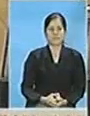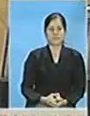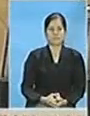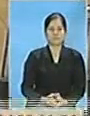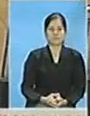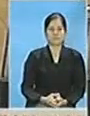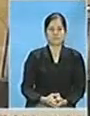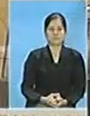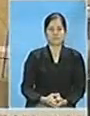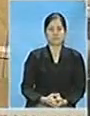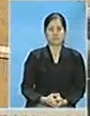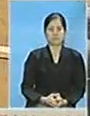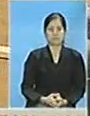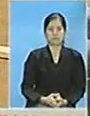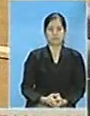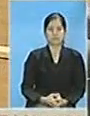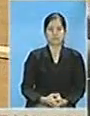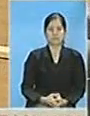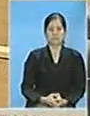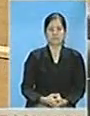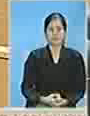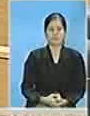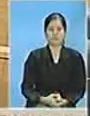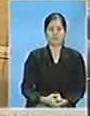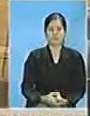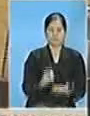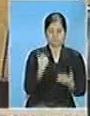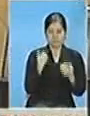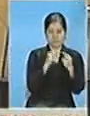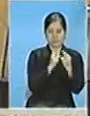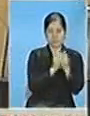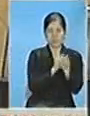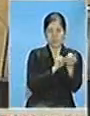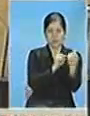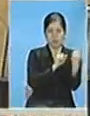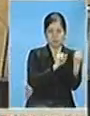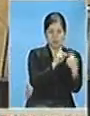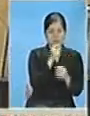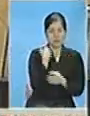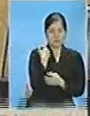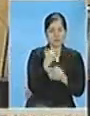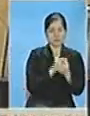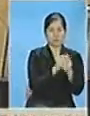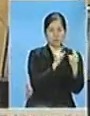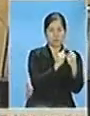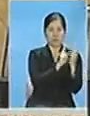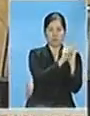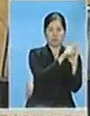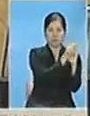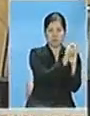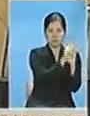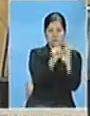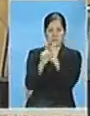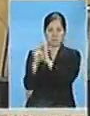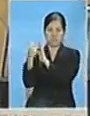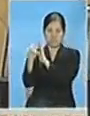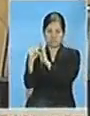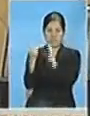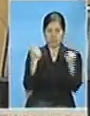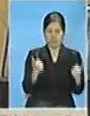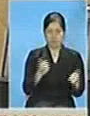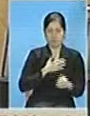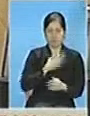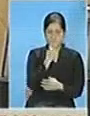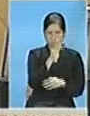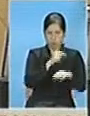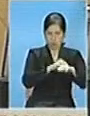คือกระทู้ฝั่งละ10นาทีนะแล้วก็ผมก็อนุญาตแล้วแล้วคราวนี้ผมดูแล้วเวลาพอสมควรแล้วผมก็จะ